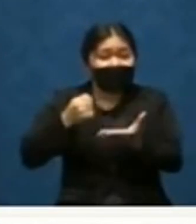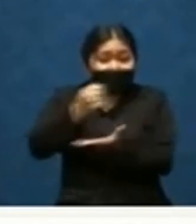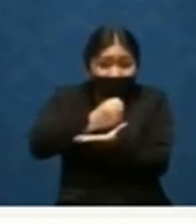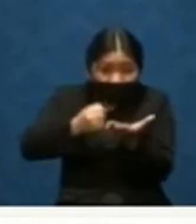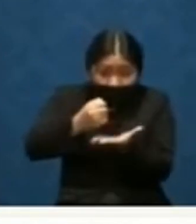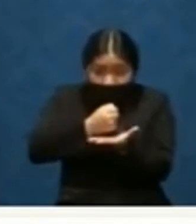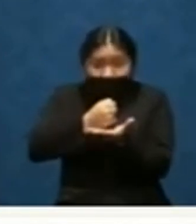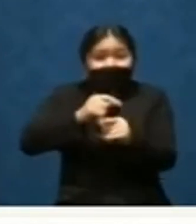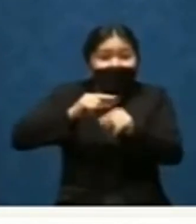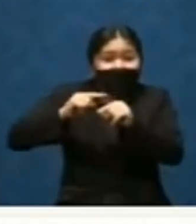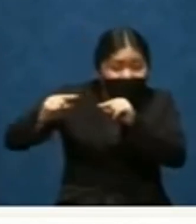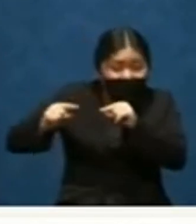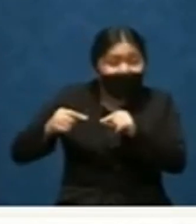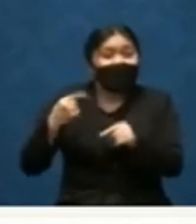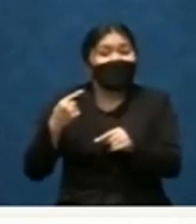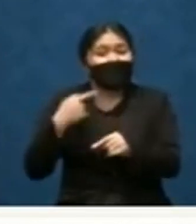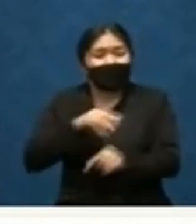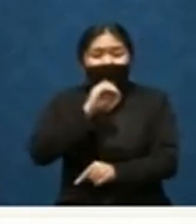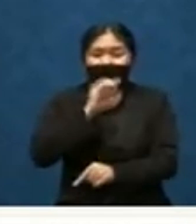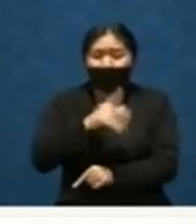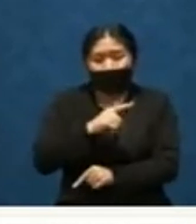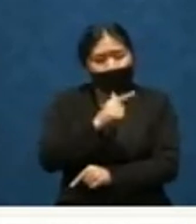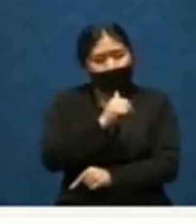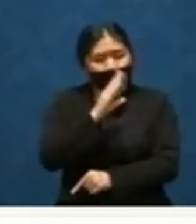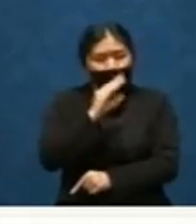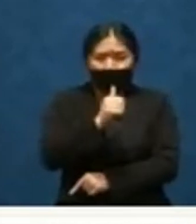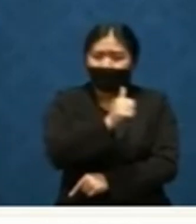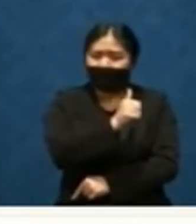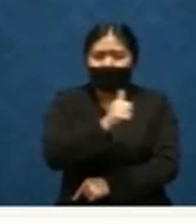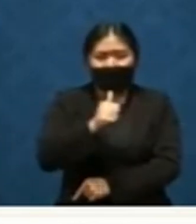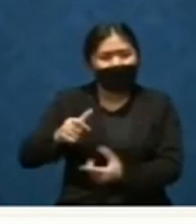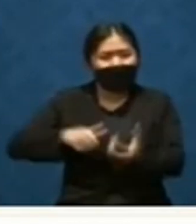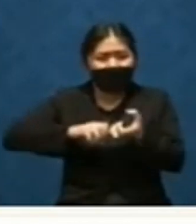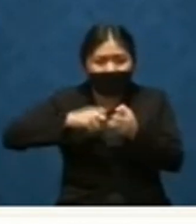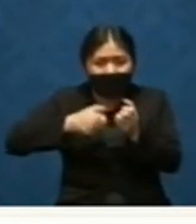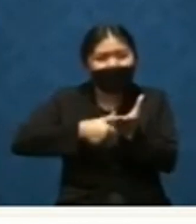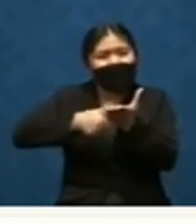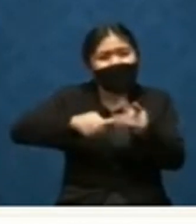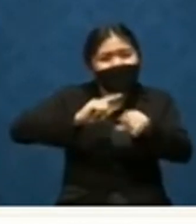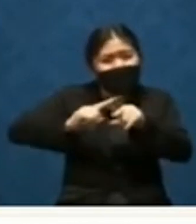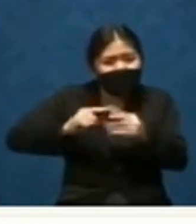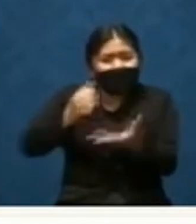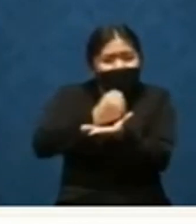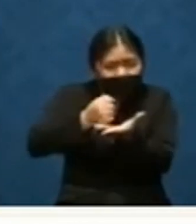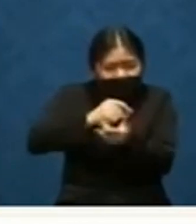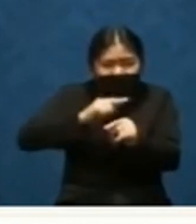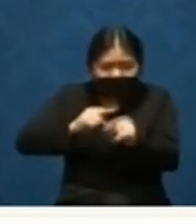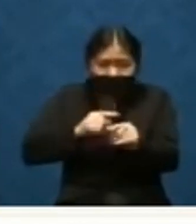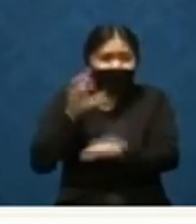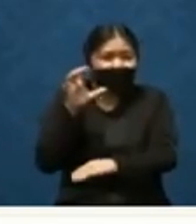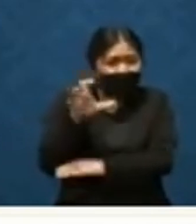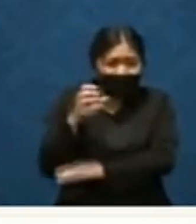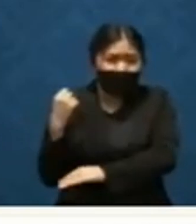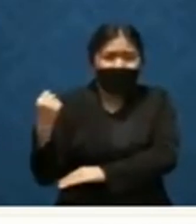ตอนแรกนายกเนี่ยเมื่อเมื่อเช้านี้เนี่ยนะคะคือนายกบอกว่าถูกถามว่าเมื่อคืนเนี่ย